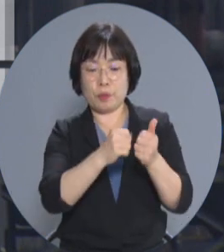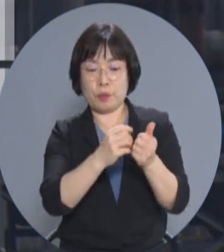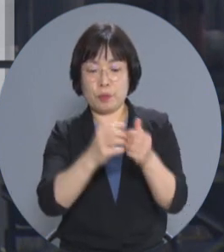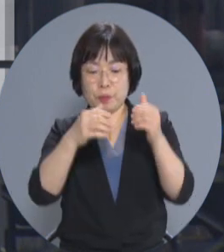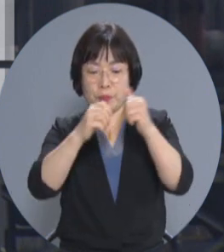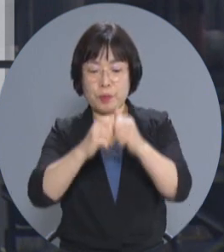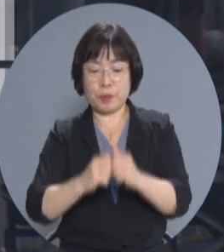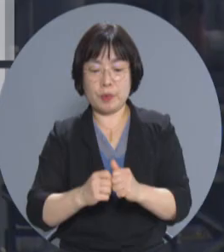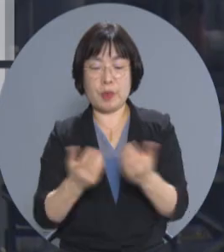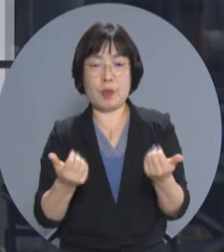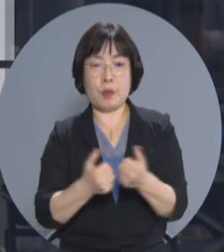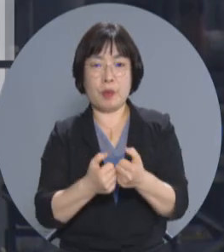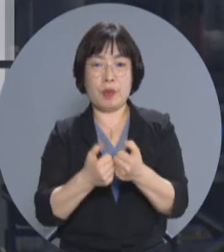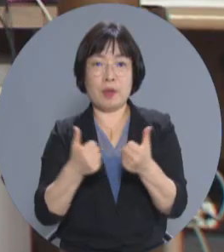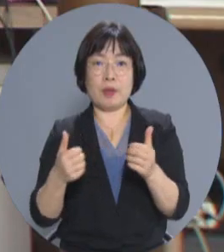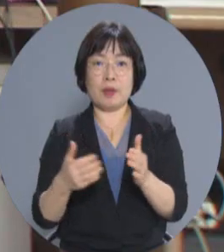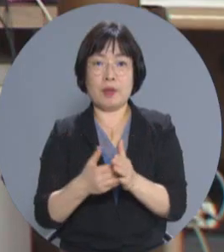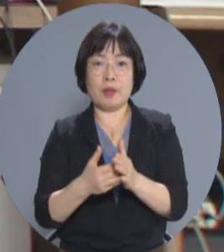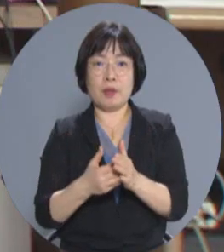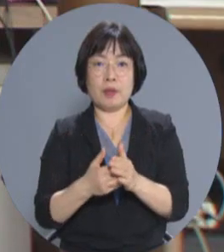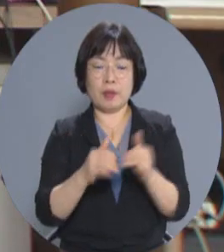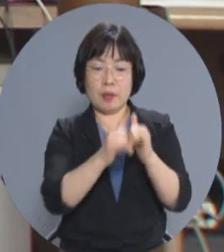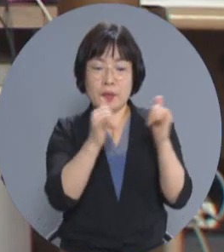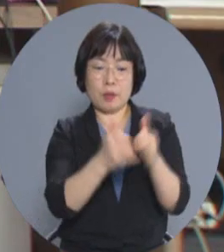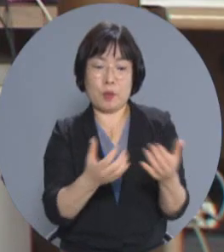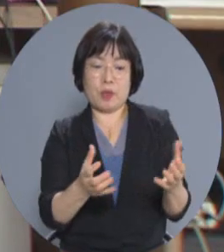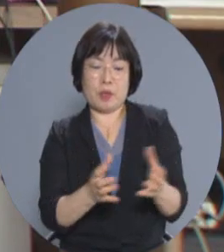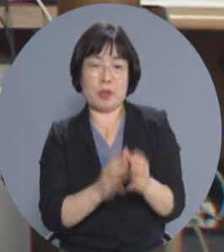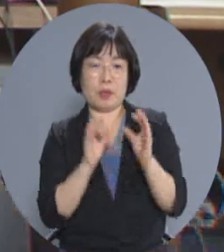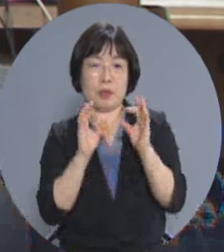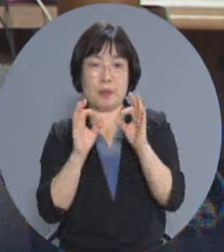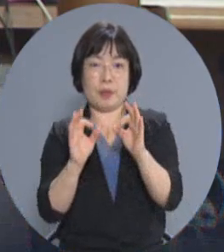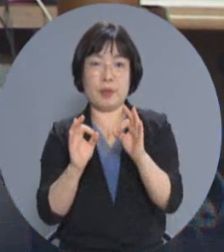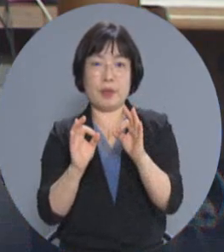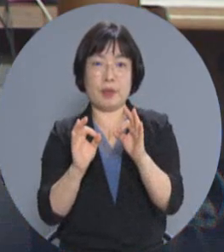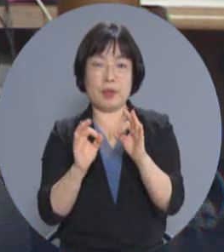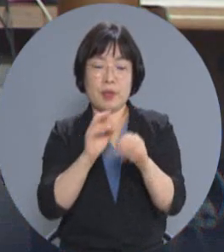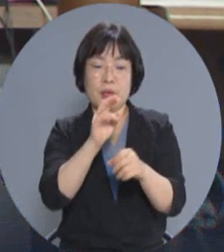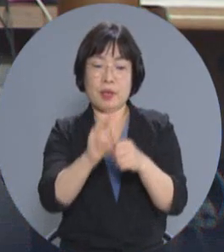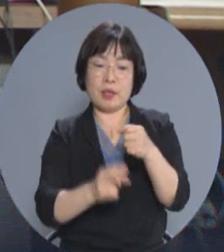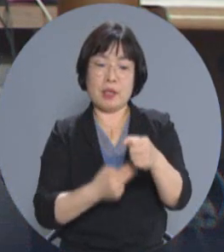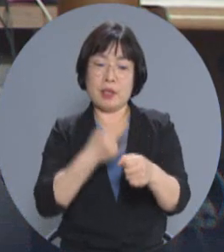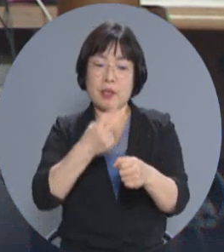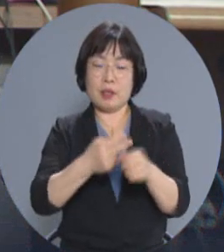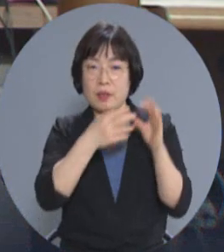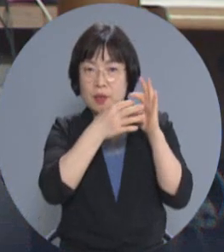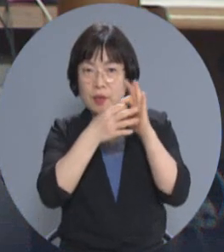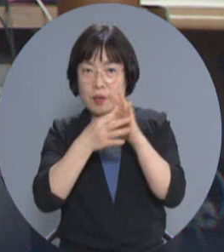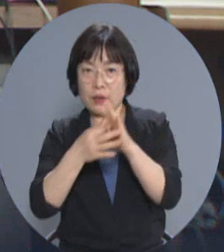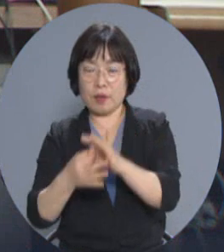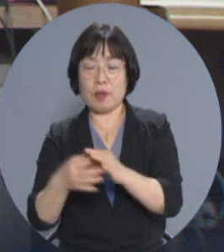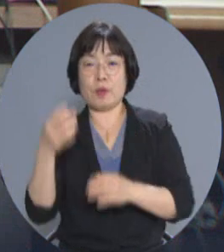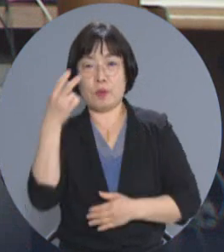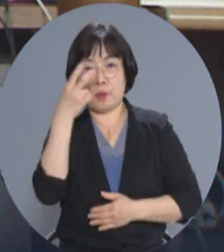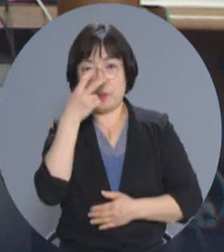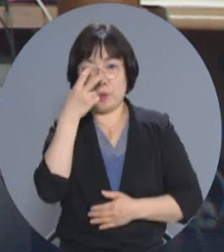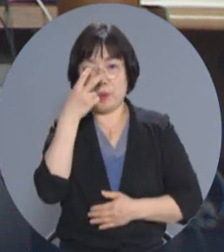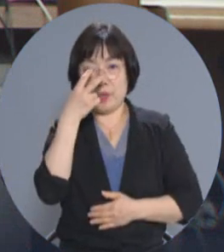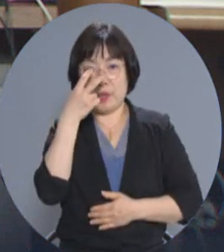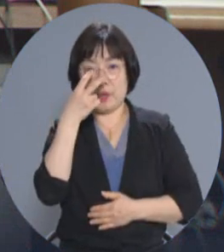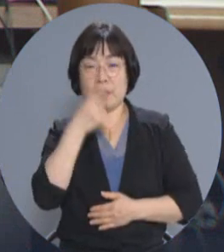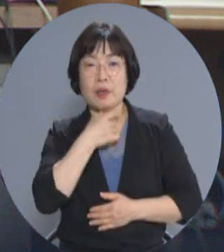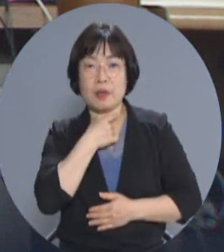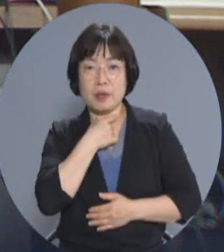조정 안을 도출했습니다 저희 시민사회에서는 24개월 8계절 조사를